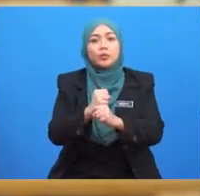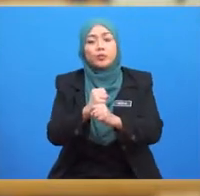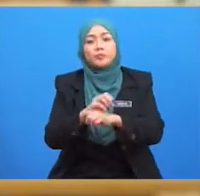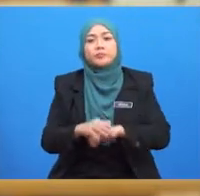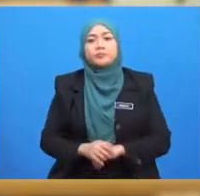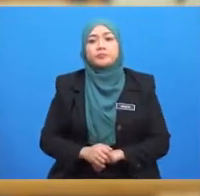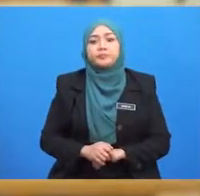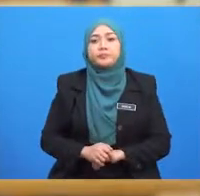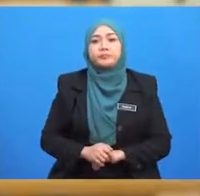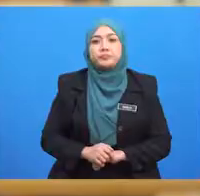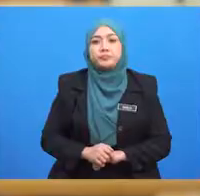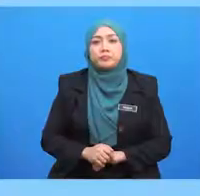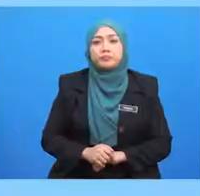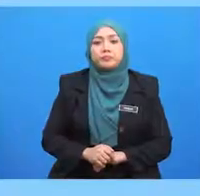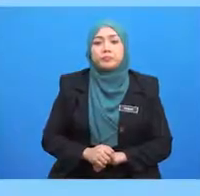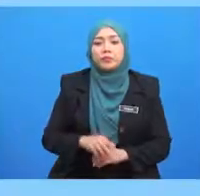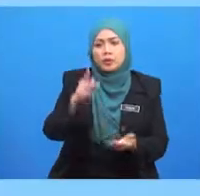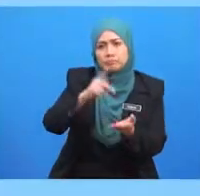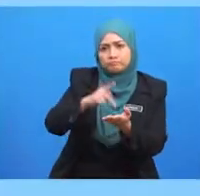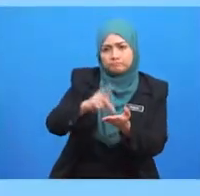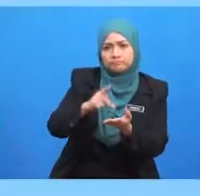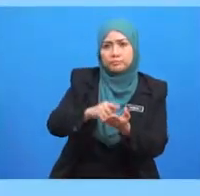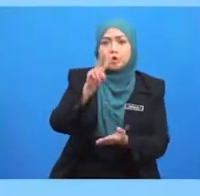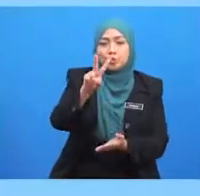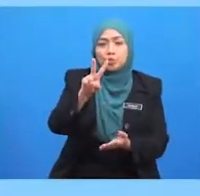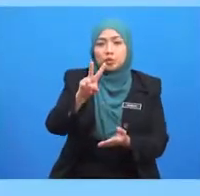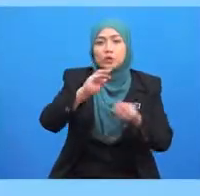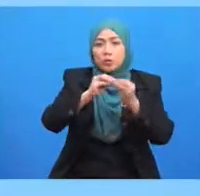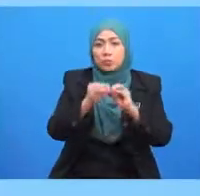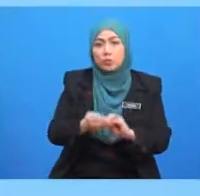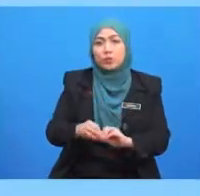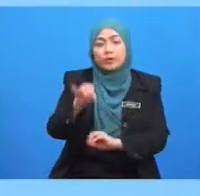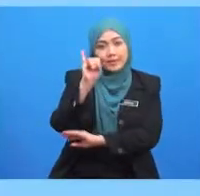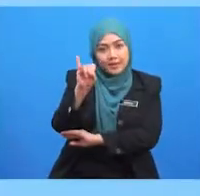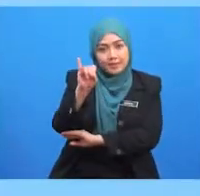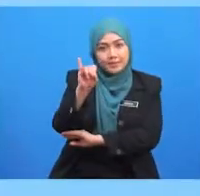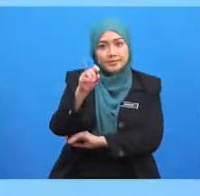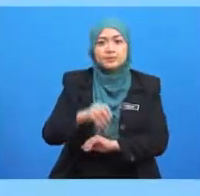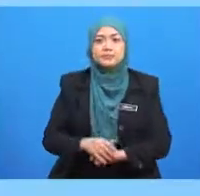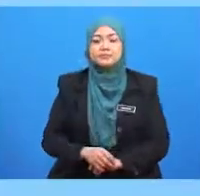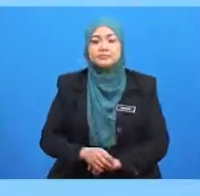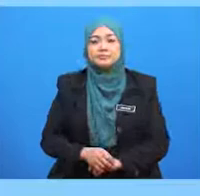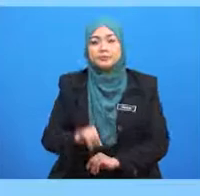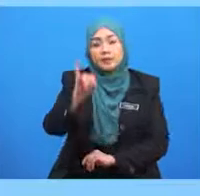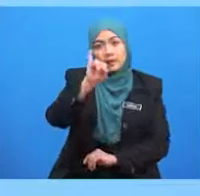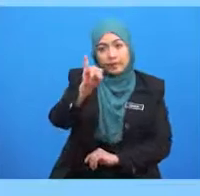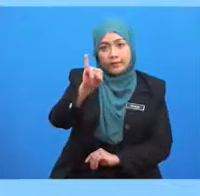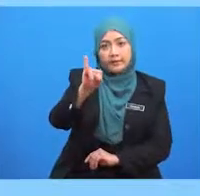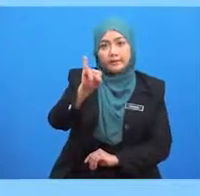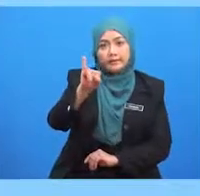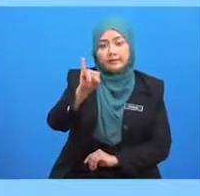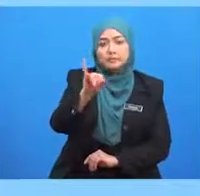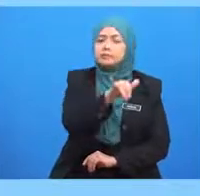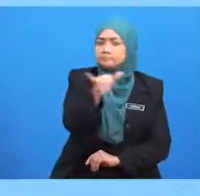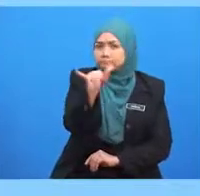menghitung nomor indeks seperti dipaparkan nomor indeks adalah